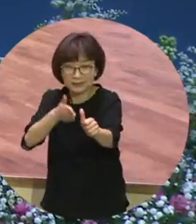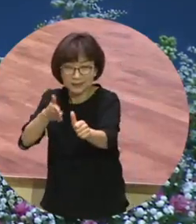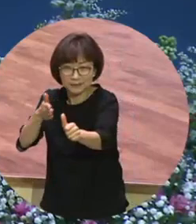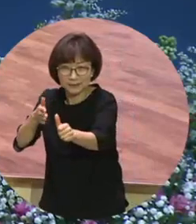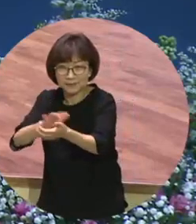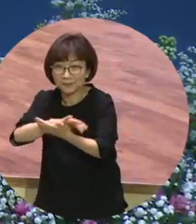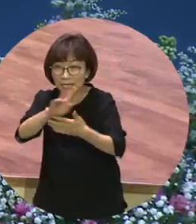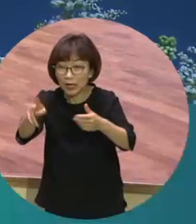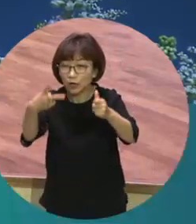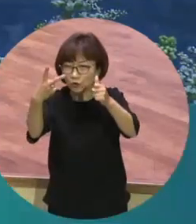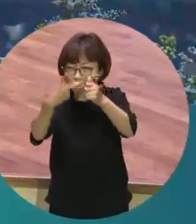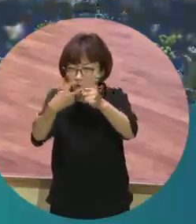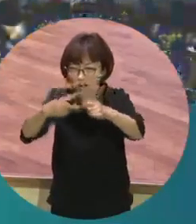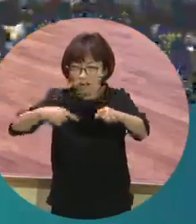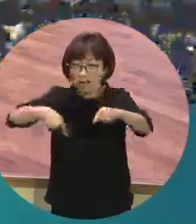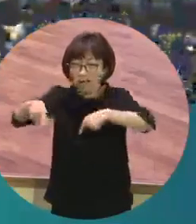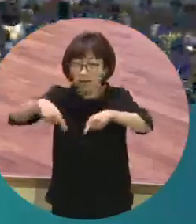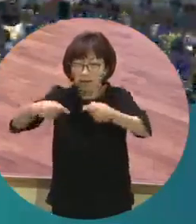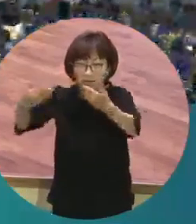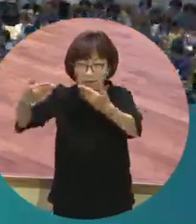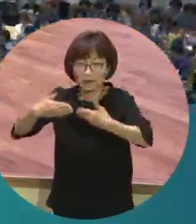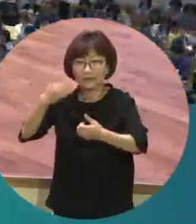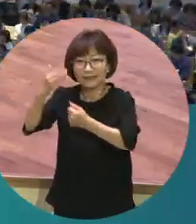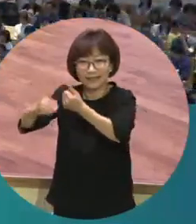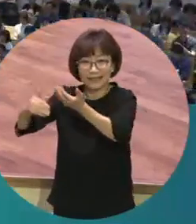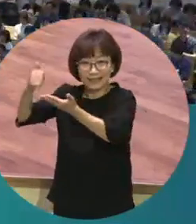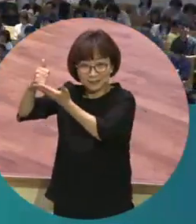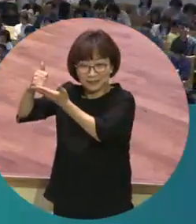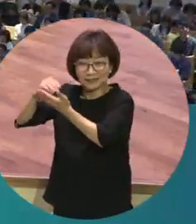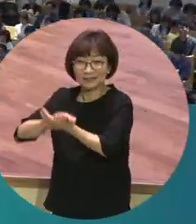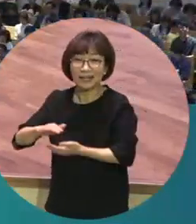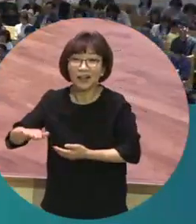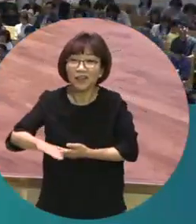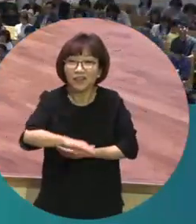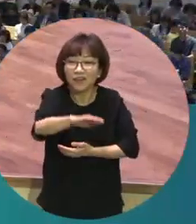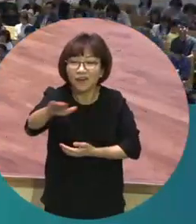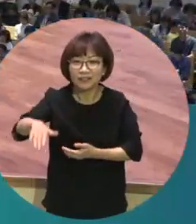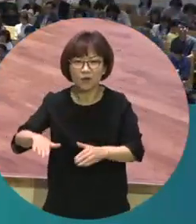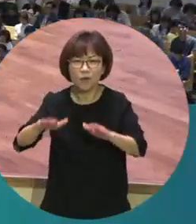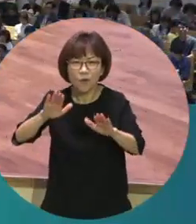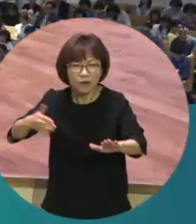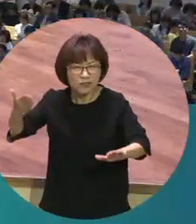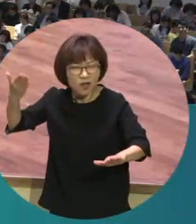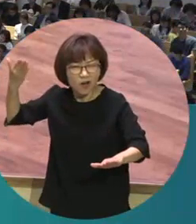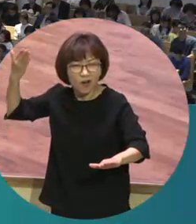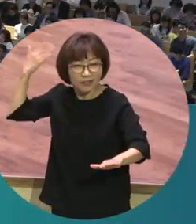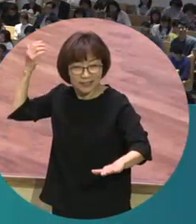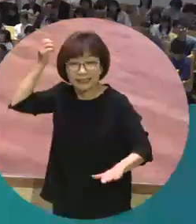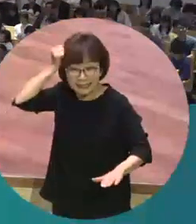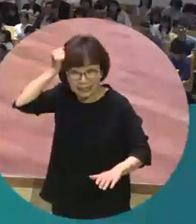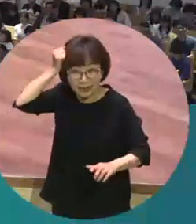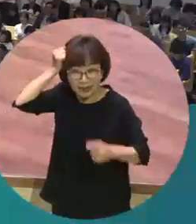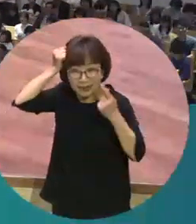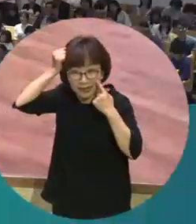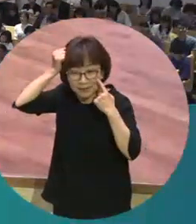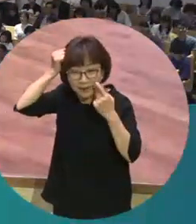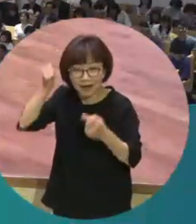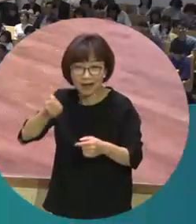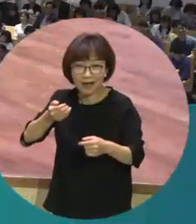하나님이십니다. 18절입니다. 18절 너희는 오늘 이전을 기억하라. 아홉째